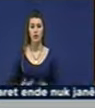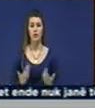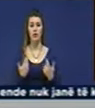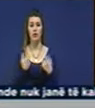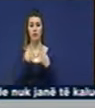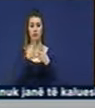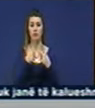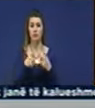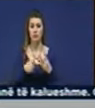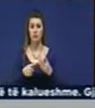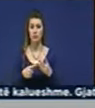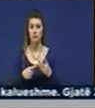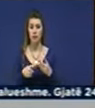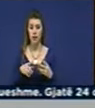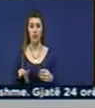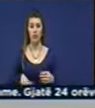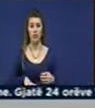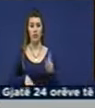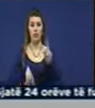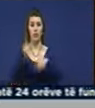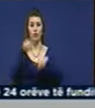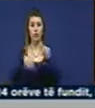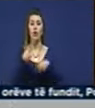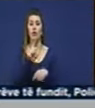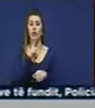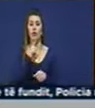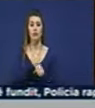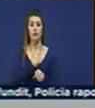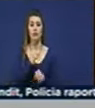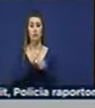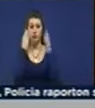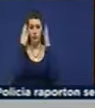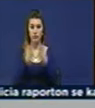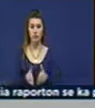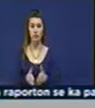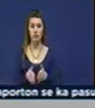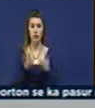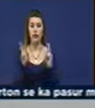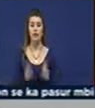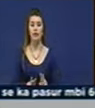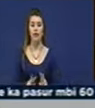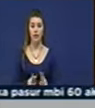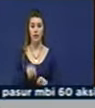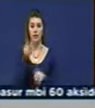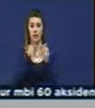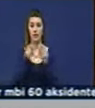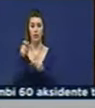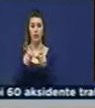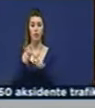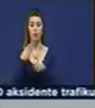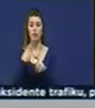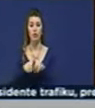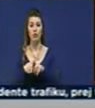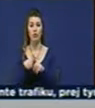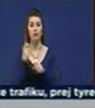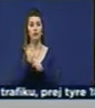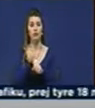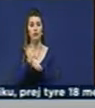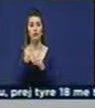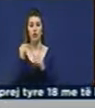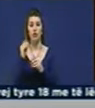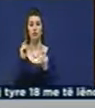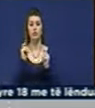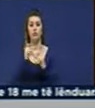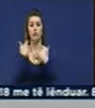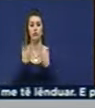tek ne. Gratë qenë të vendosër në kërkesat e veta për të drejtat e pakica dhe pare zjerë mbështetën popullin e Kosovës për